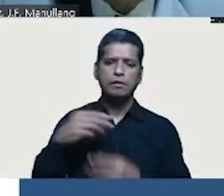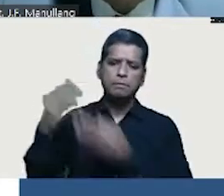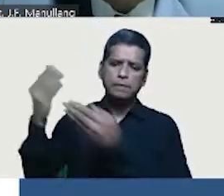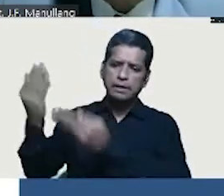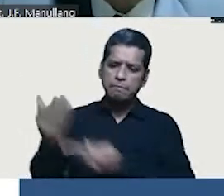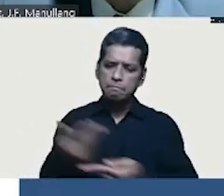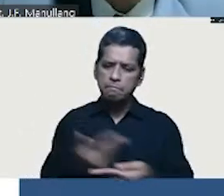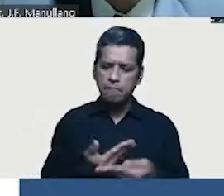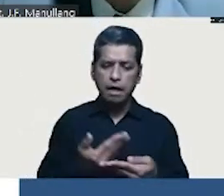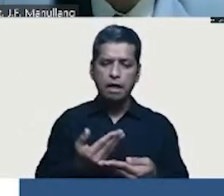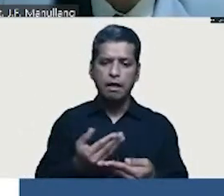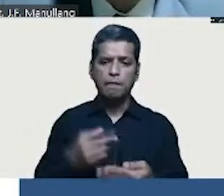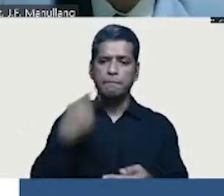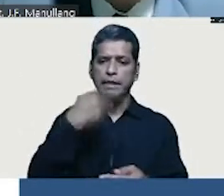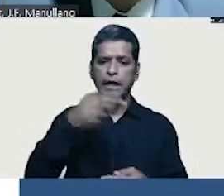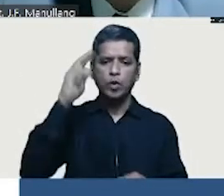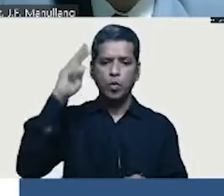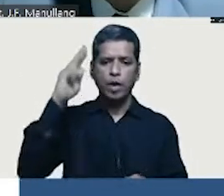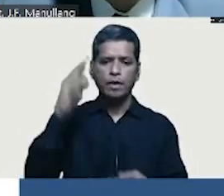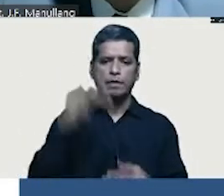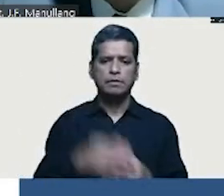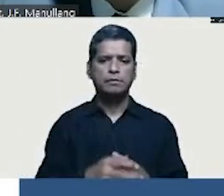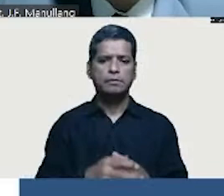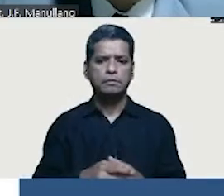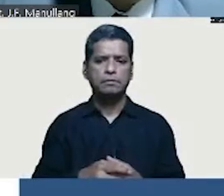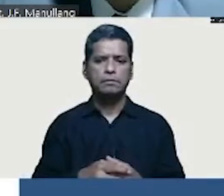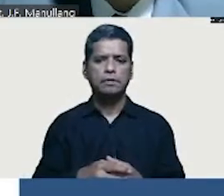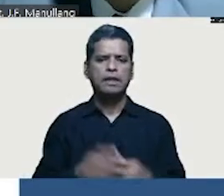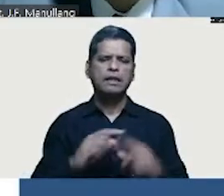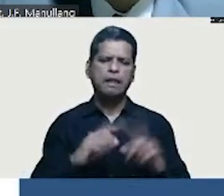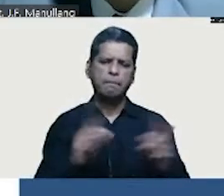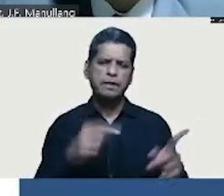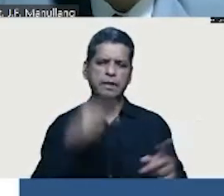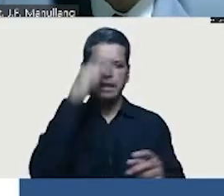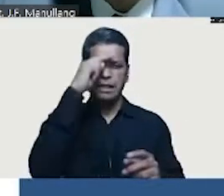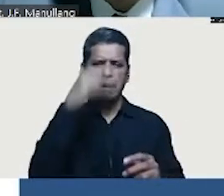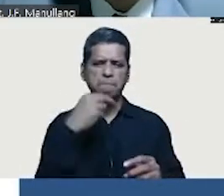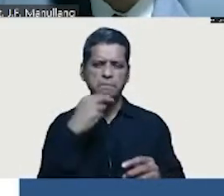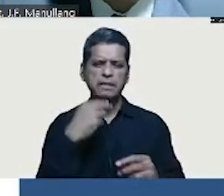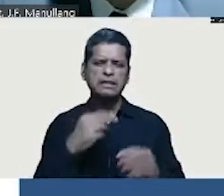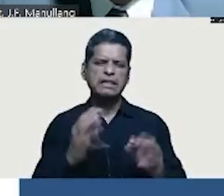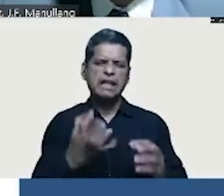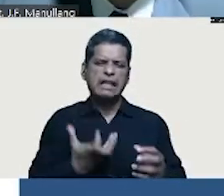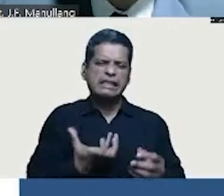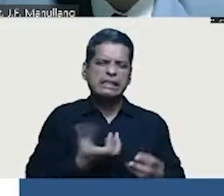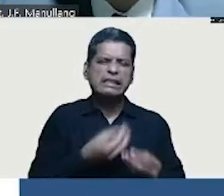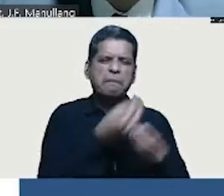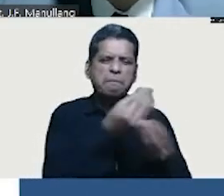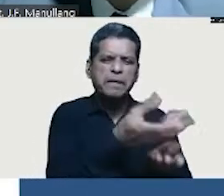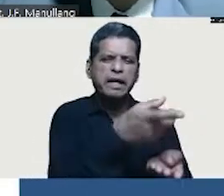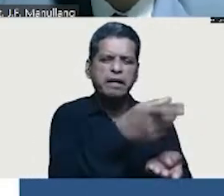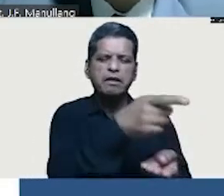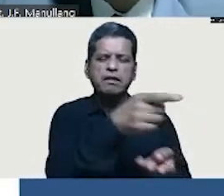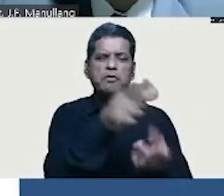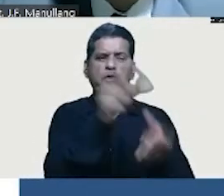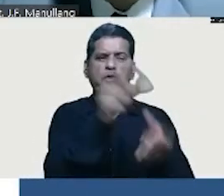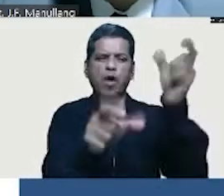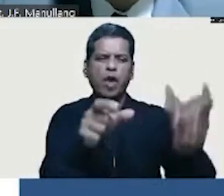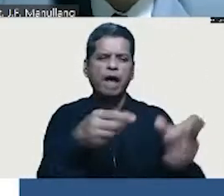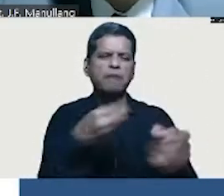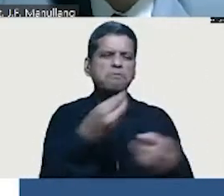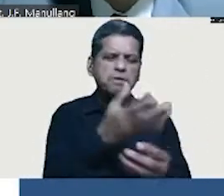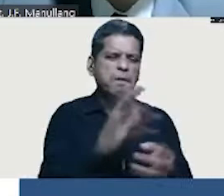itu sebenarnya diet tidak ingin menyampaikan karena orang-orang yang akan mendengarkan ini tidak percaya tidak menerimanya